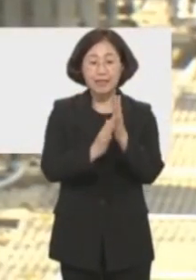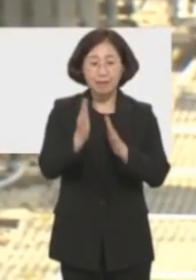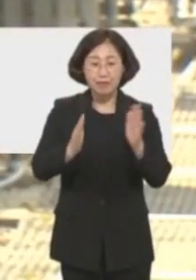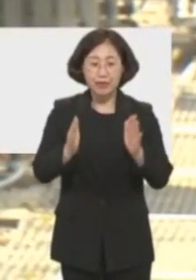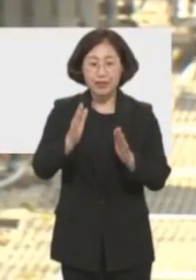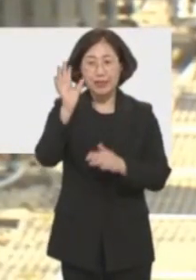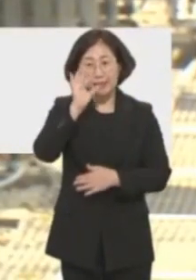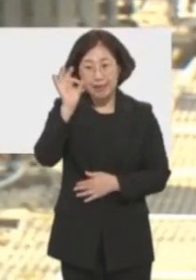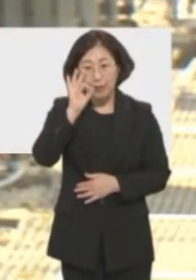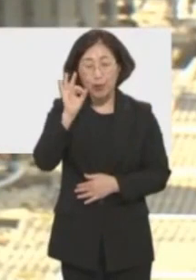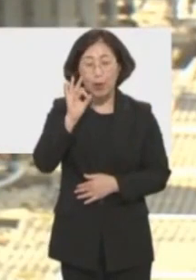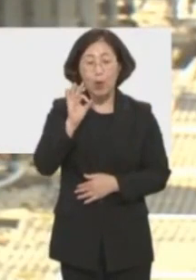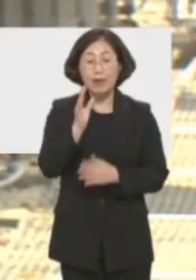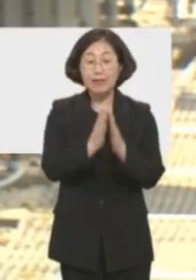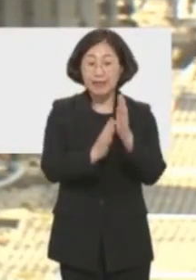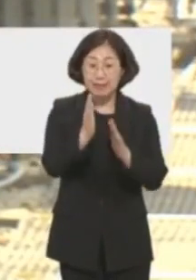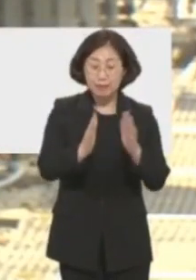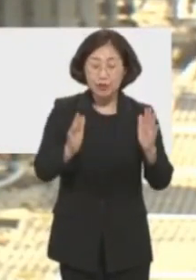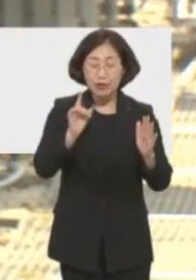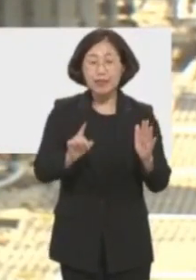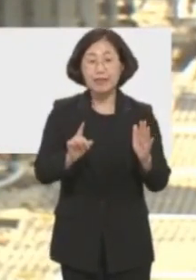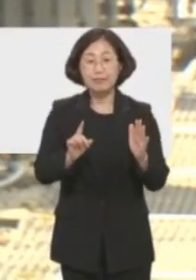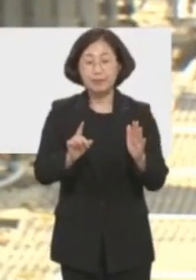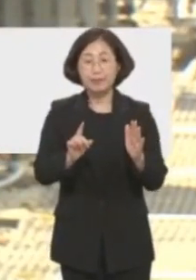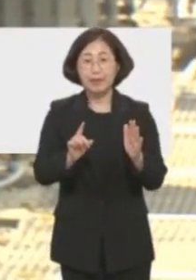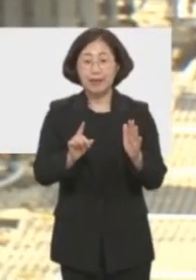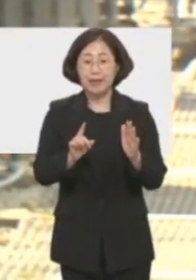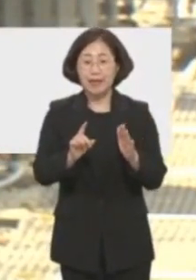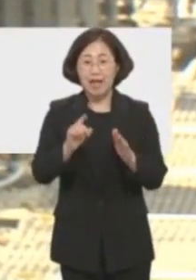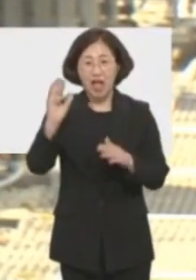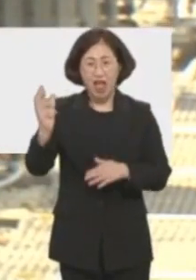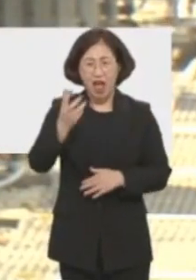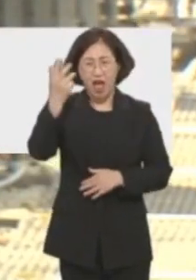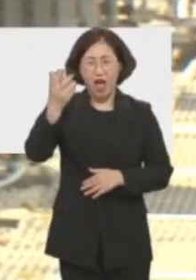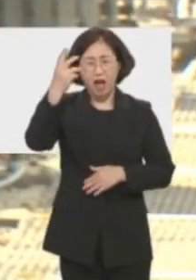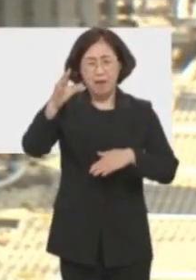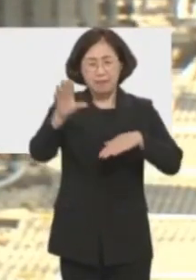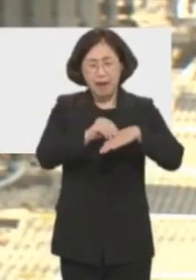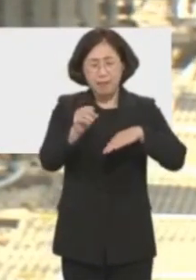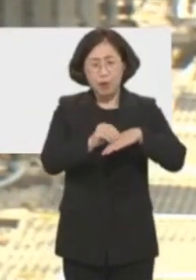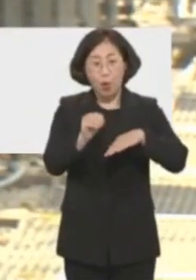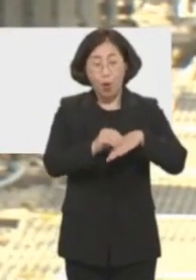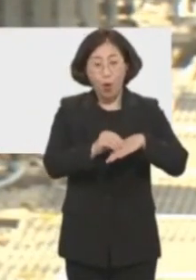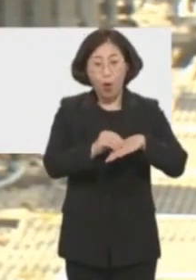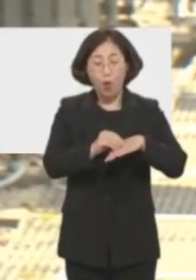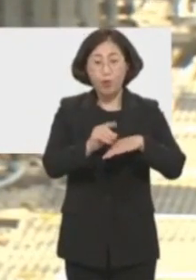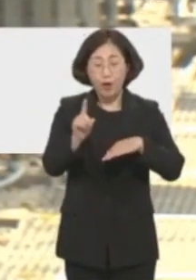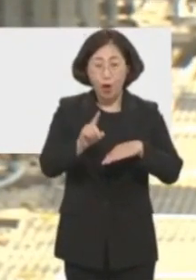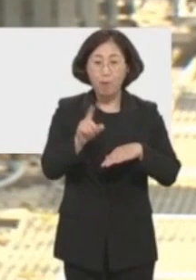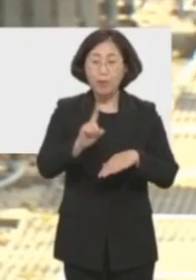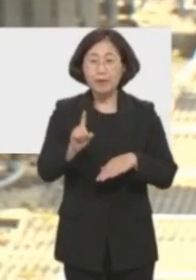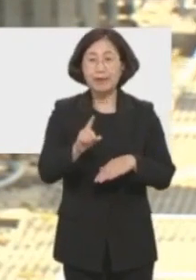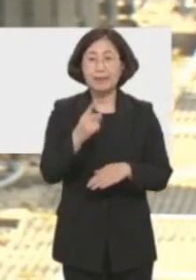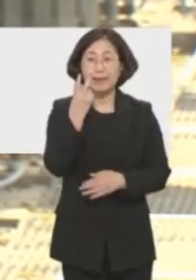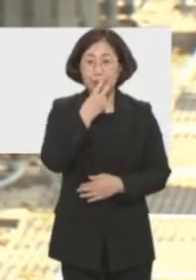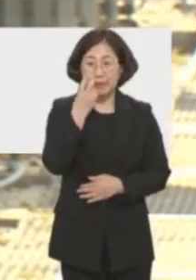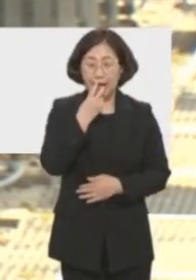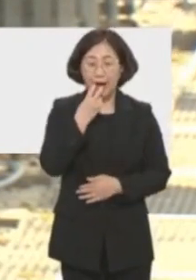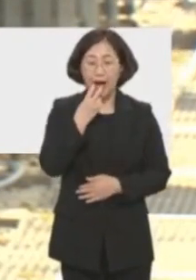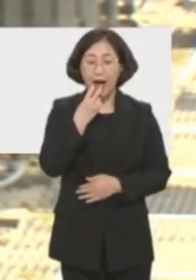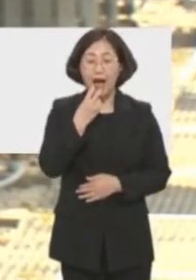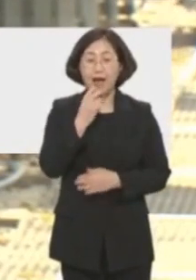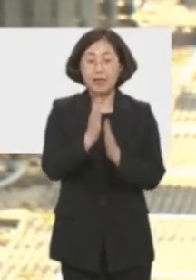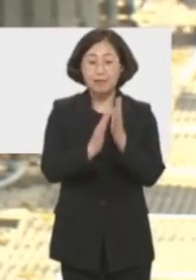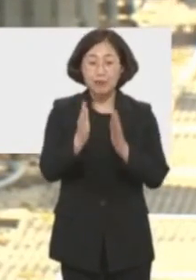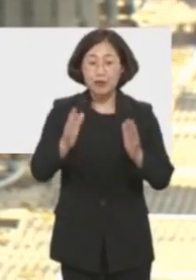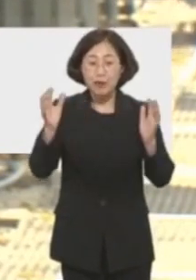찾아내고 또 그 식물들이 얼마만큼의 탄소를 흡수하는지 이런 것들을 정량화하는 작업들이 필요한데요. 그런 식물들을